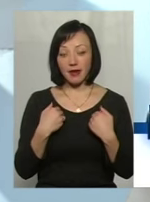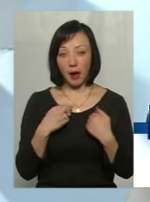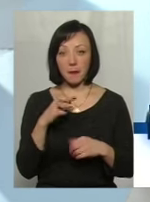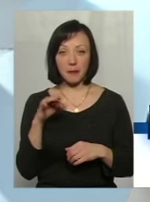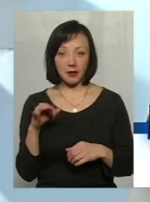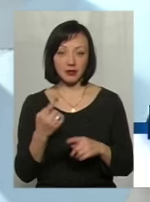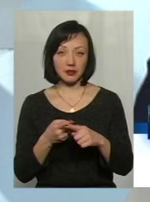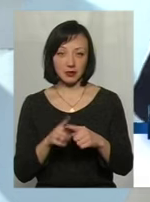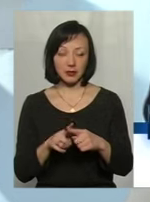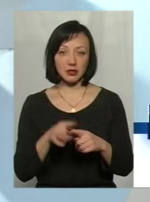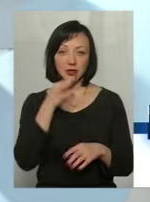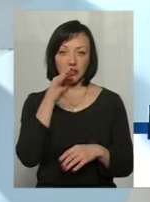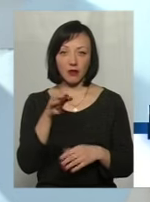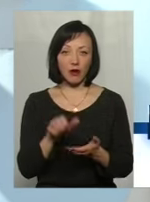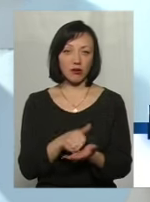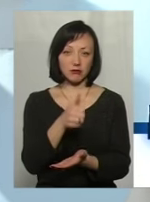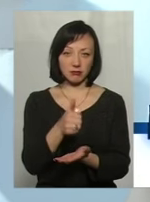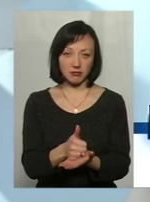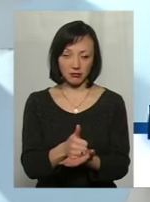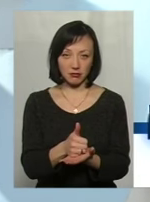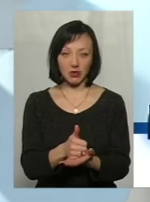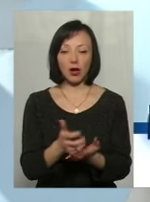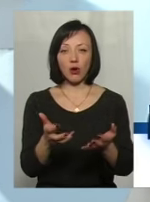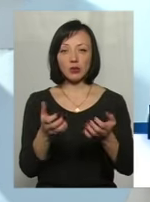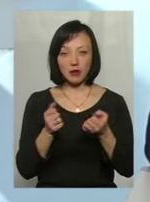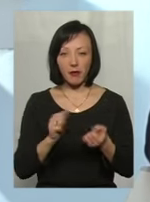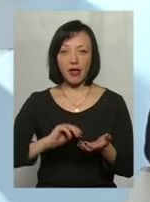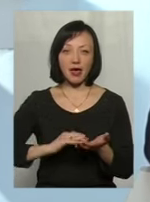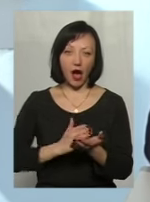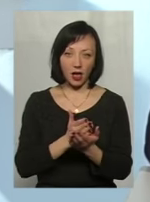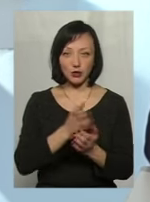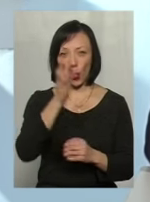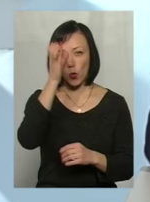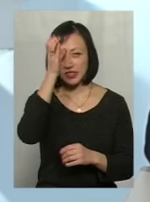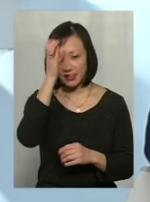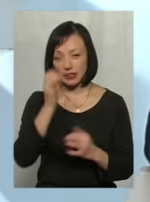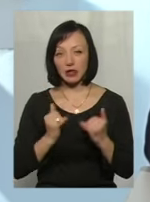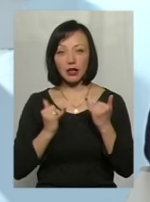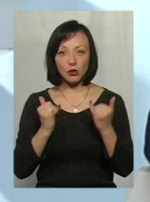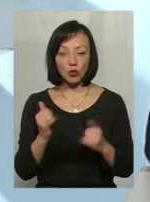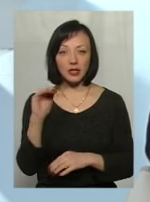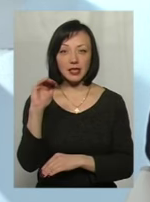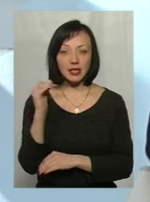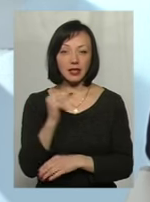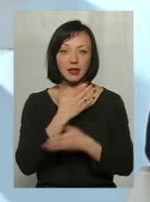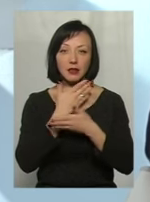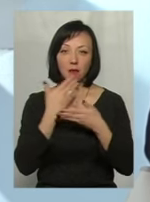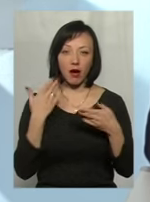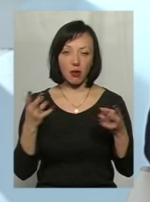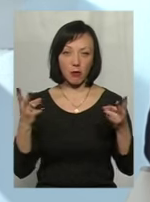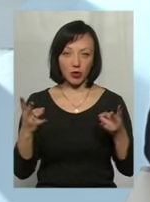її такою краєугольним каменем, це отримання якісної освіти, для того, аби дитина не мала